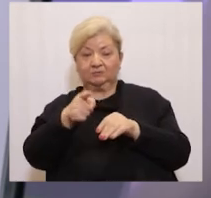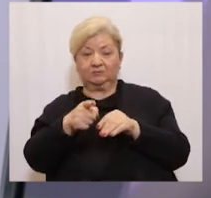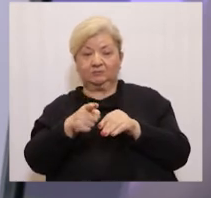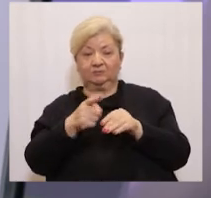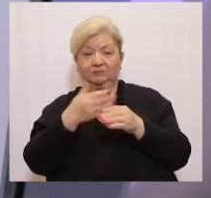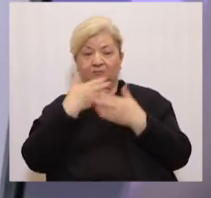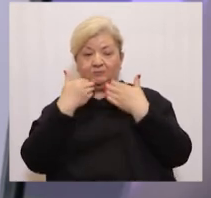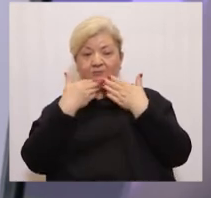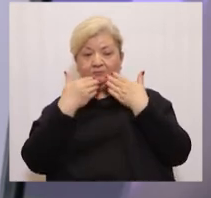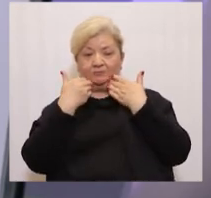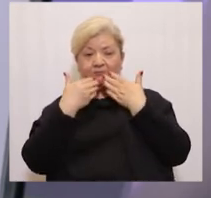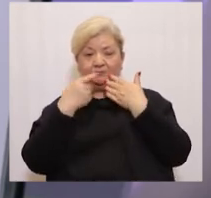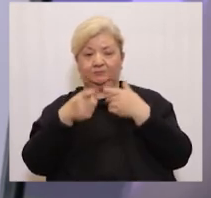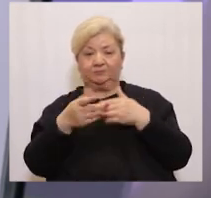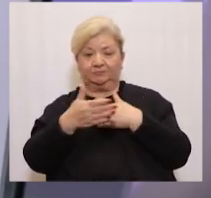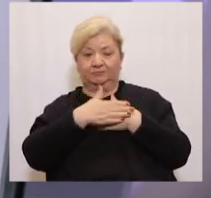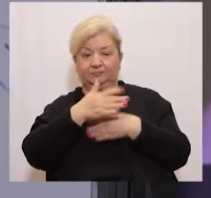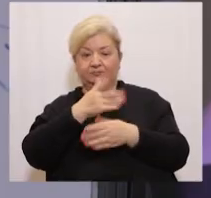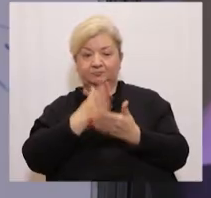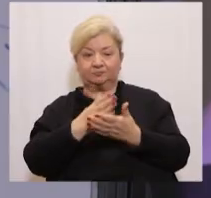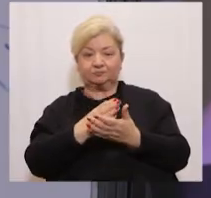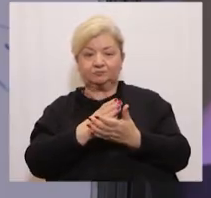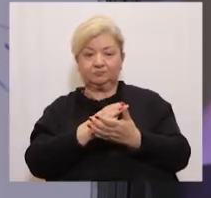აი ესეთი მარტივი მეთოდით არის დაახლოებით